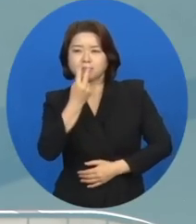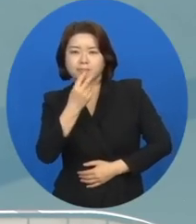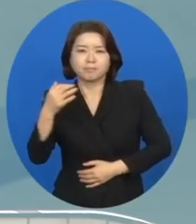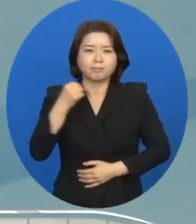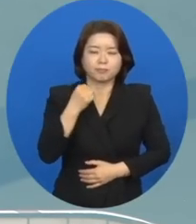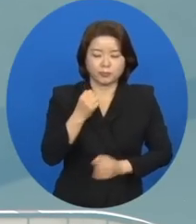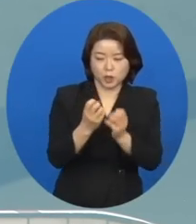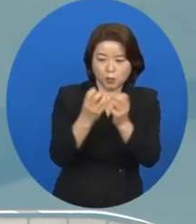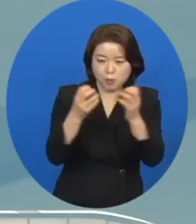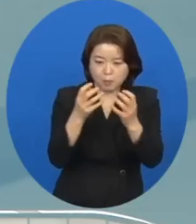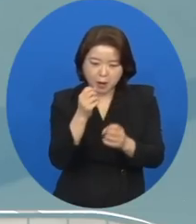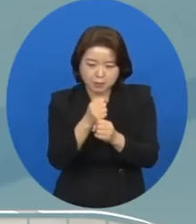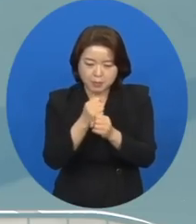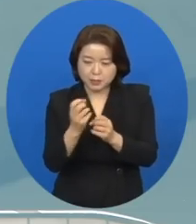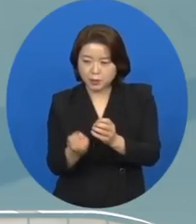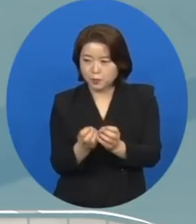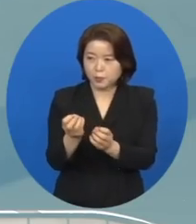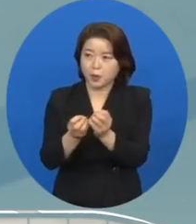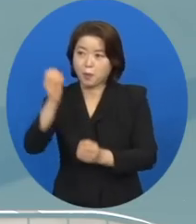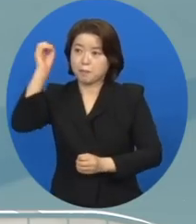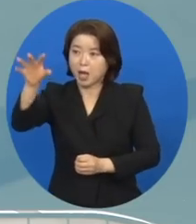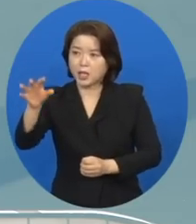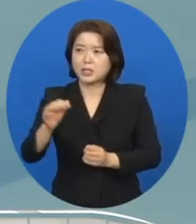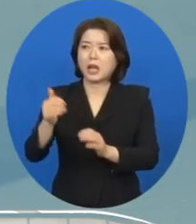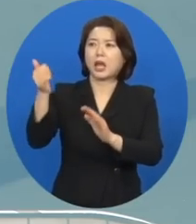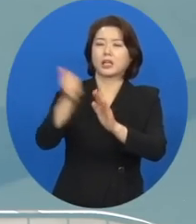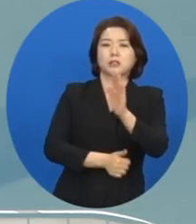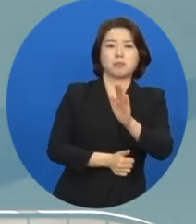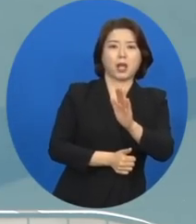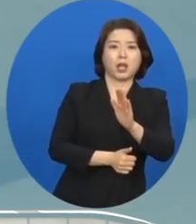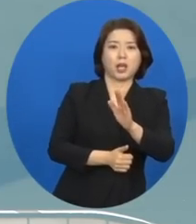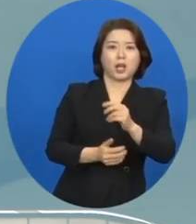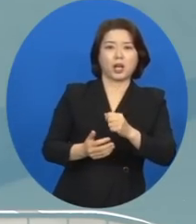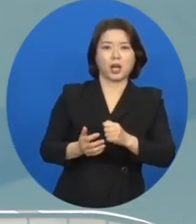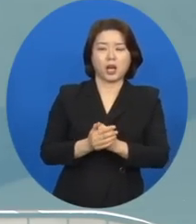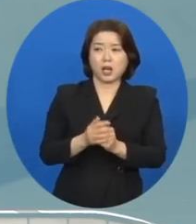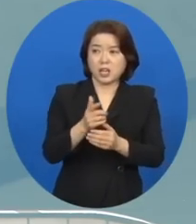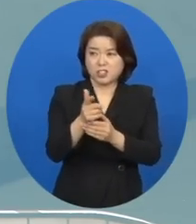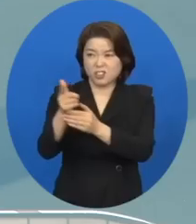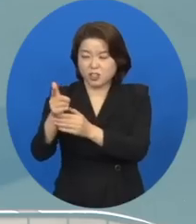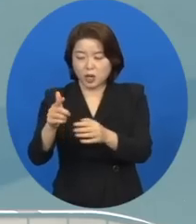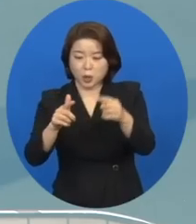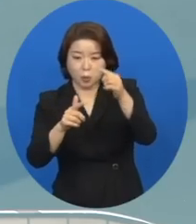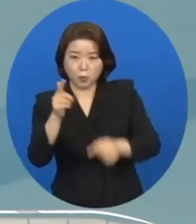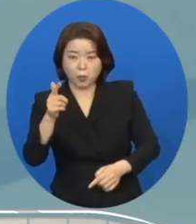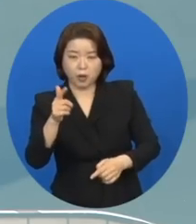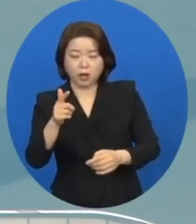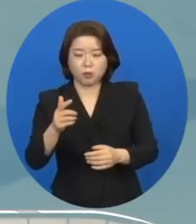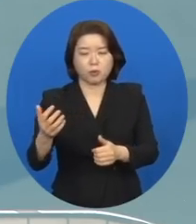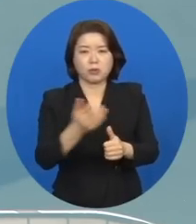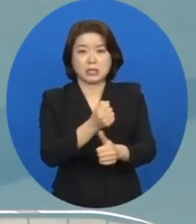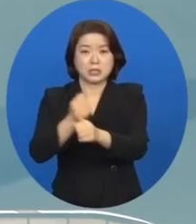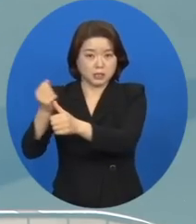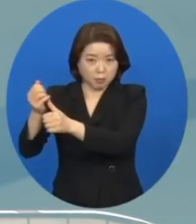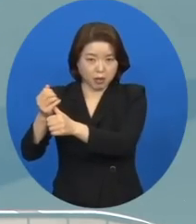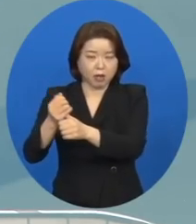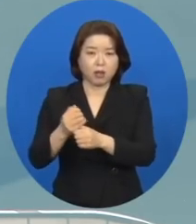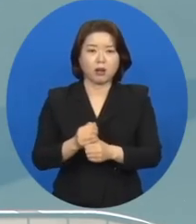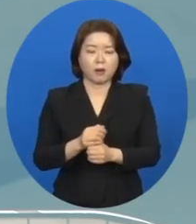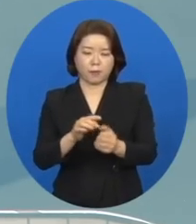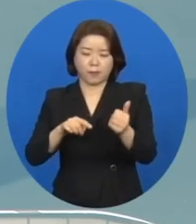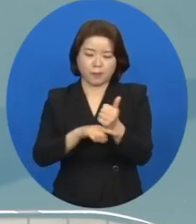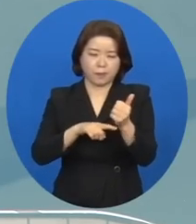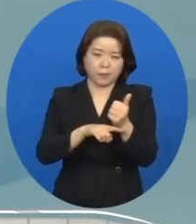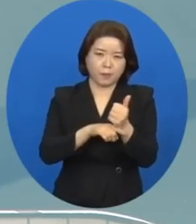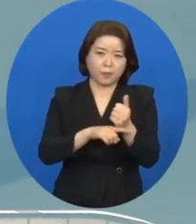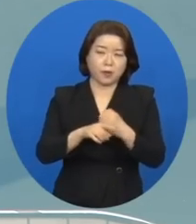폭탄을 설치해서 투척했는데 실패를 하죠. 그리고 총격전에 손가락을 잃고 잡혀가요. 그리고 고문을 당합니다.